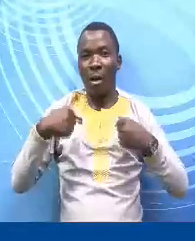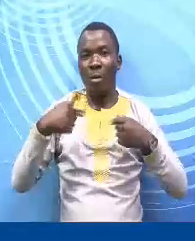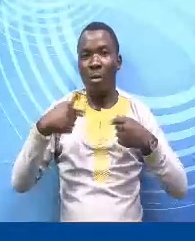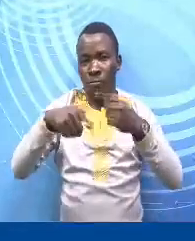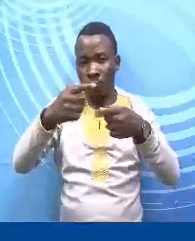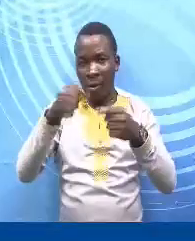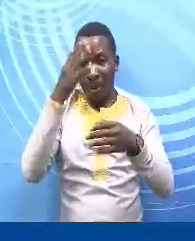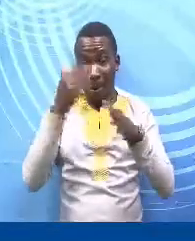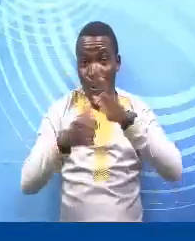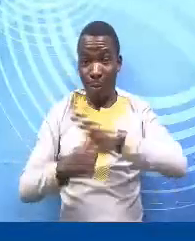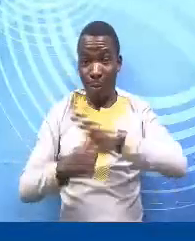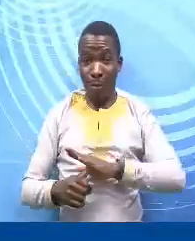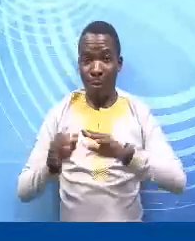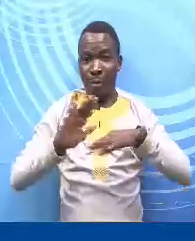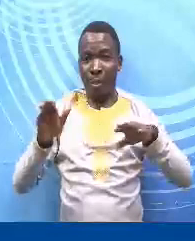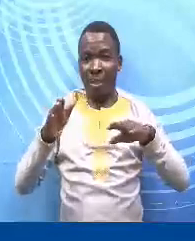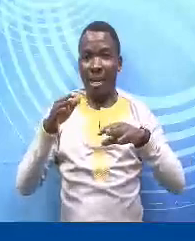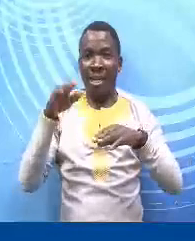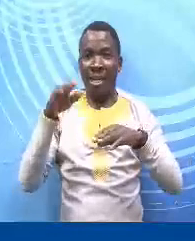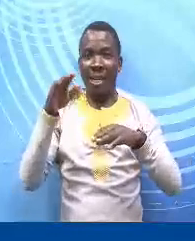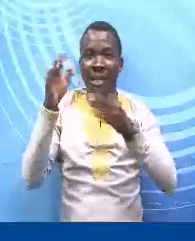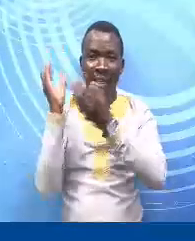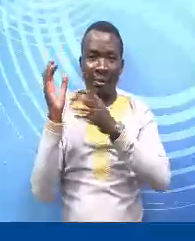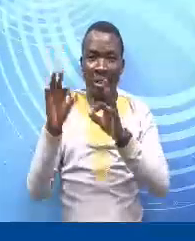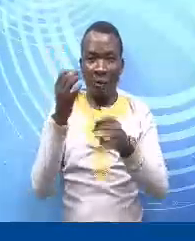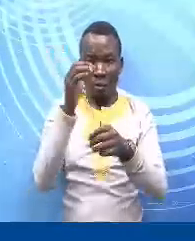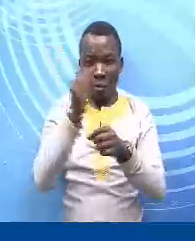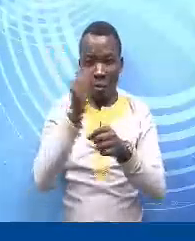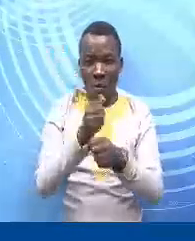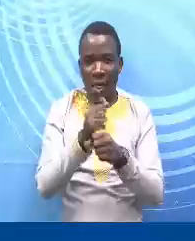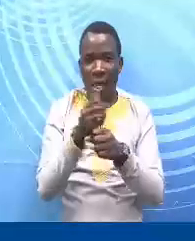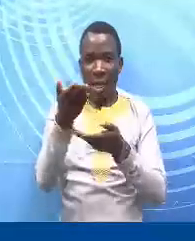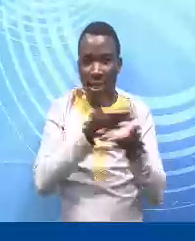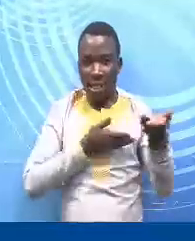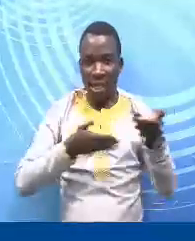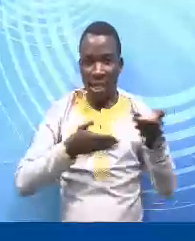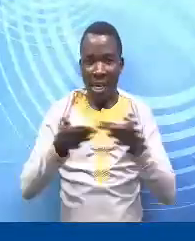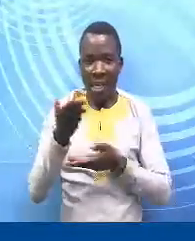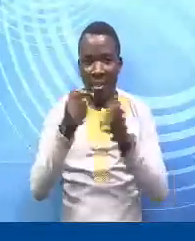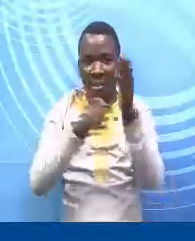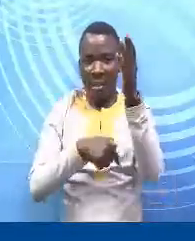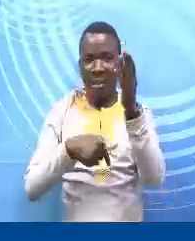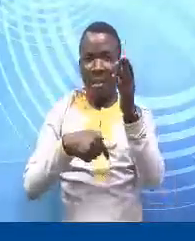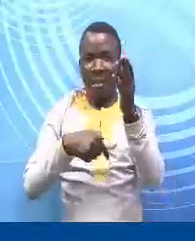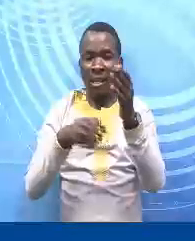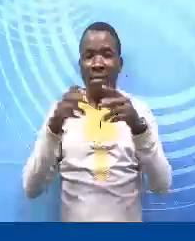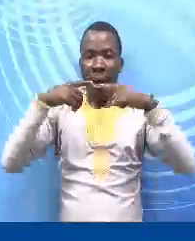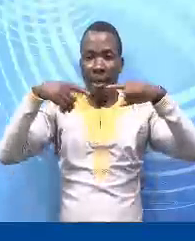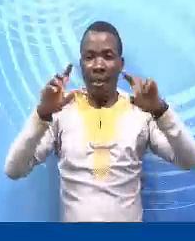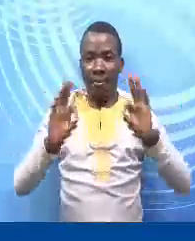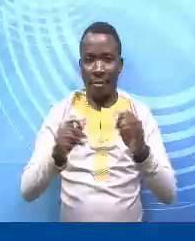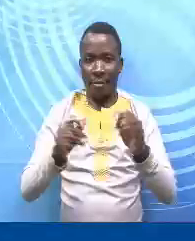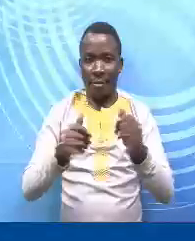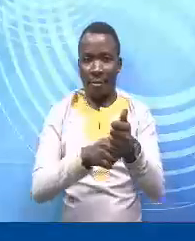ngo nugohoterwa gusa kandi hitwaje icyo umuntu akora mu kiganiro kirekire twagiranye badutangarije ibi